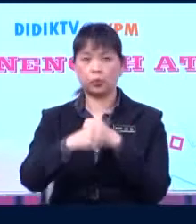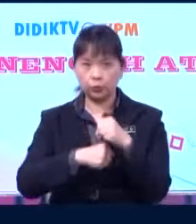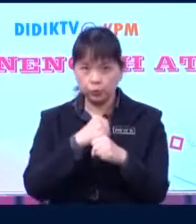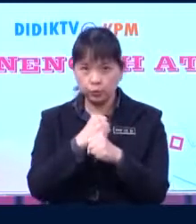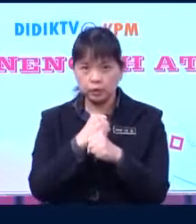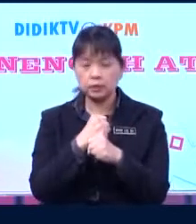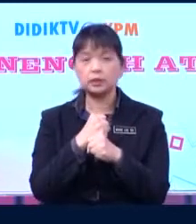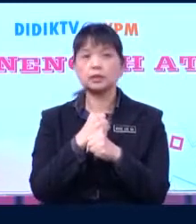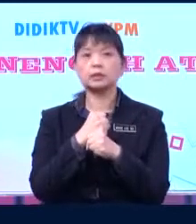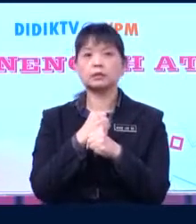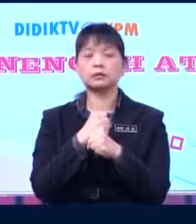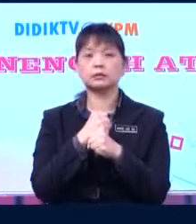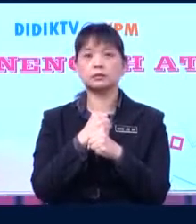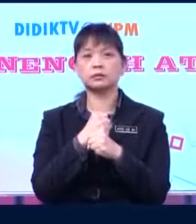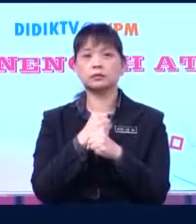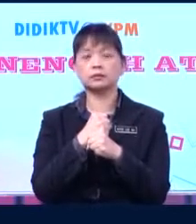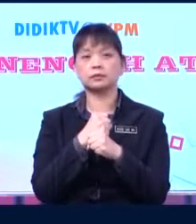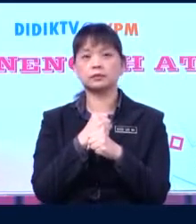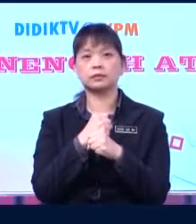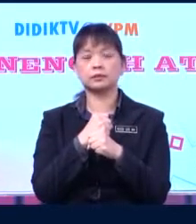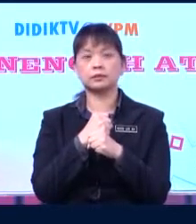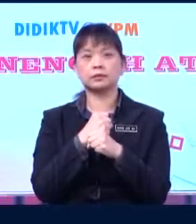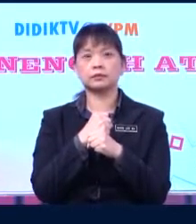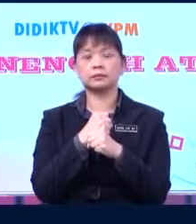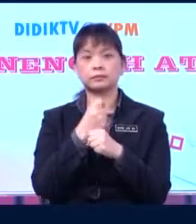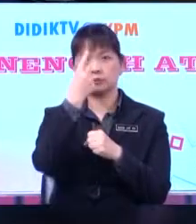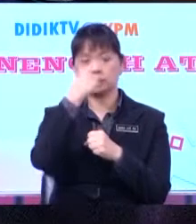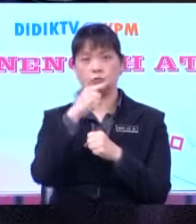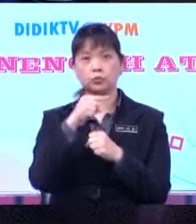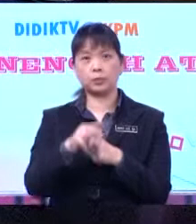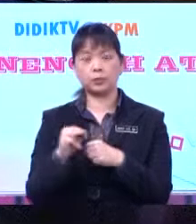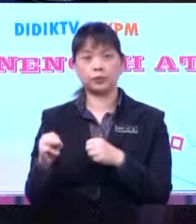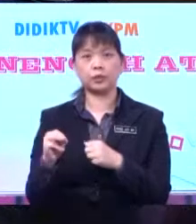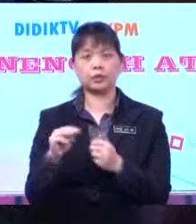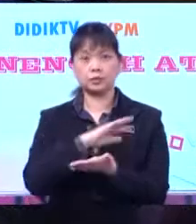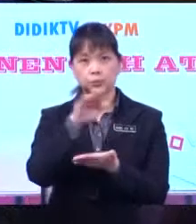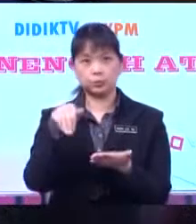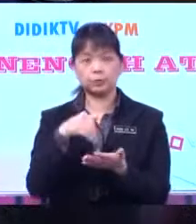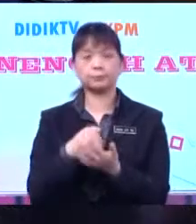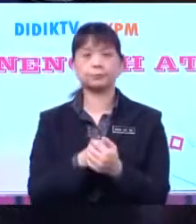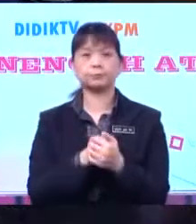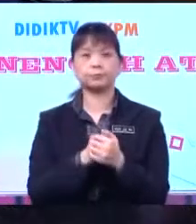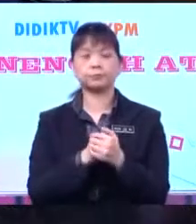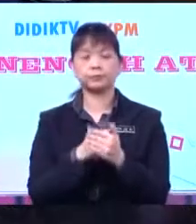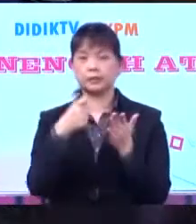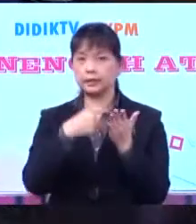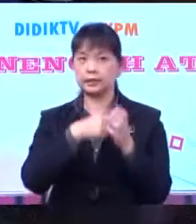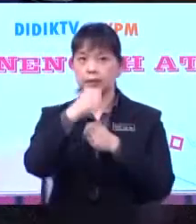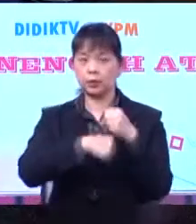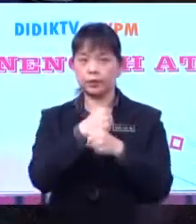kasih Bujana kini kasih oke anak murid semua mirror nilai